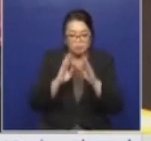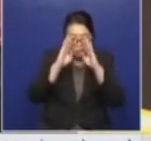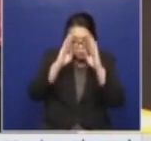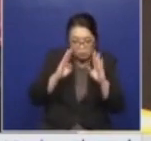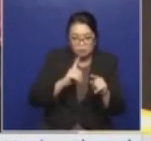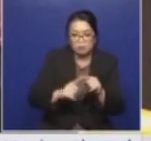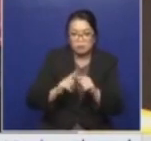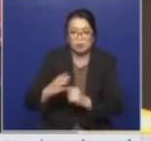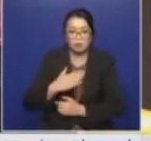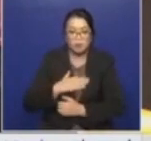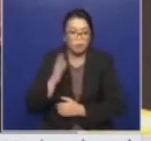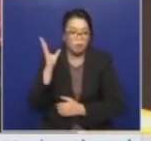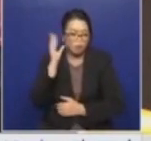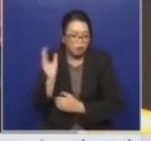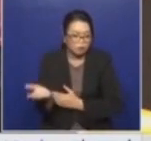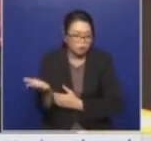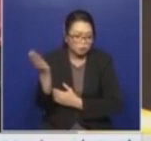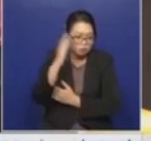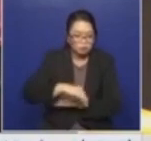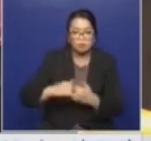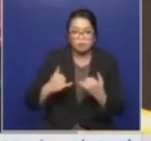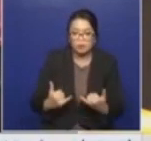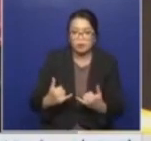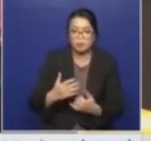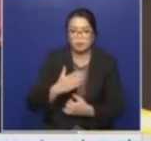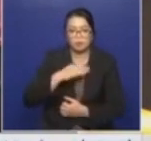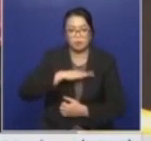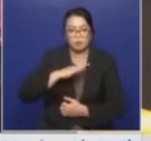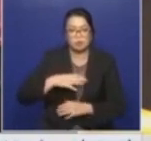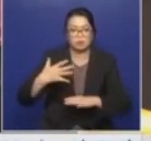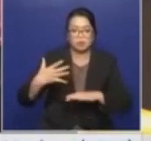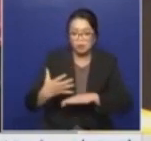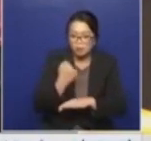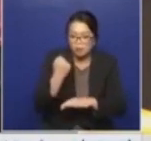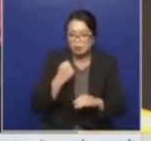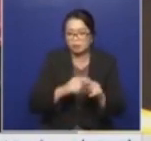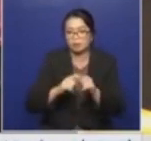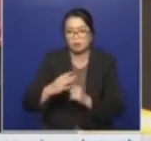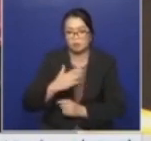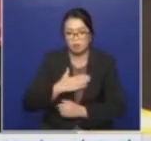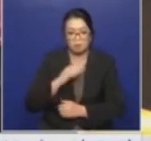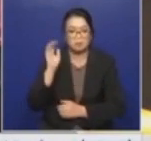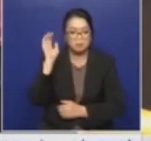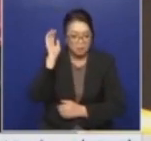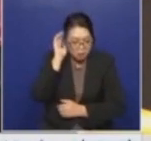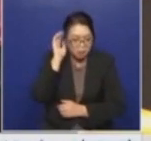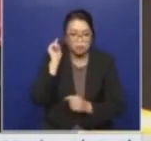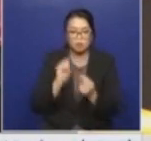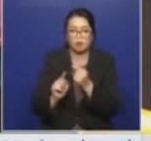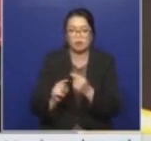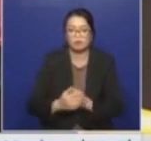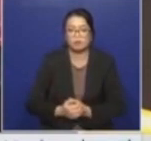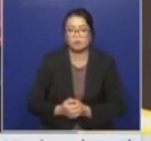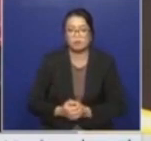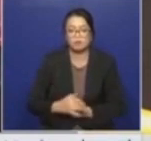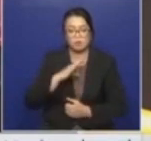ท้อนแสดงถึงความจริงจังผมฟังตั้งแต่ต้นมาจนถึงวันนี้นี่ภาคการเมืองผมเชื่อมั่นว่